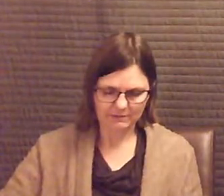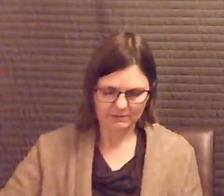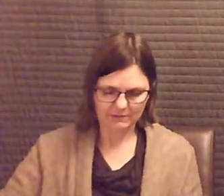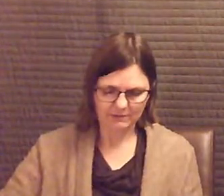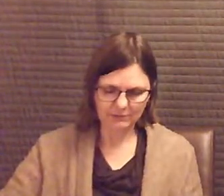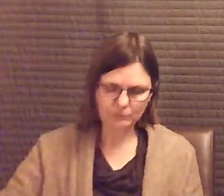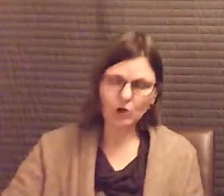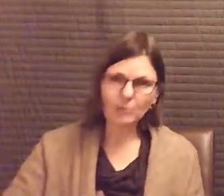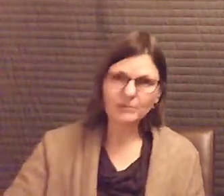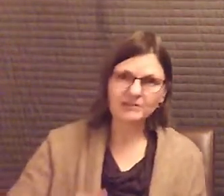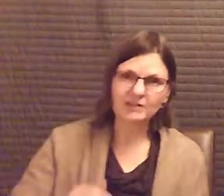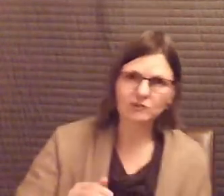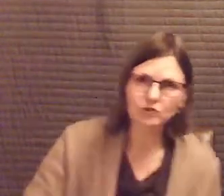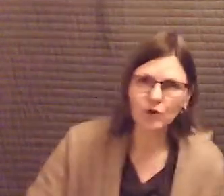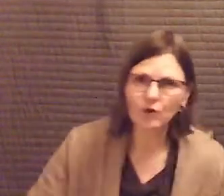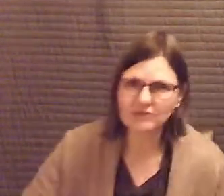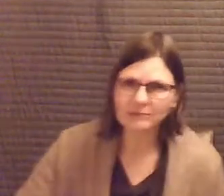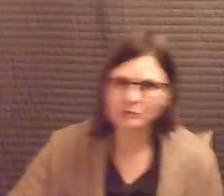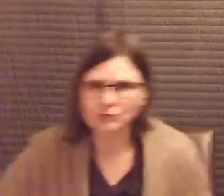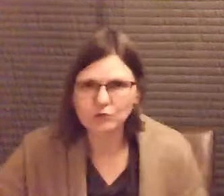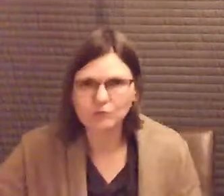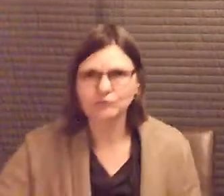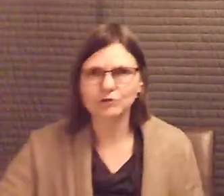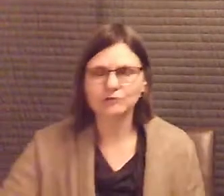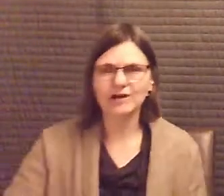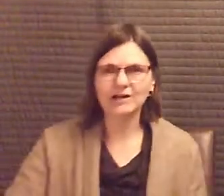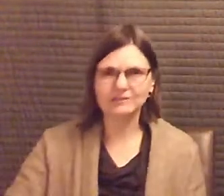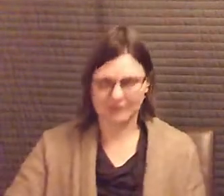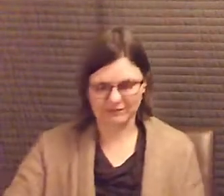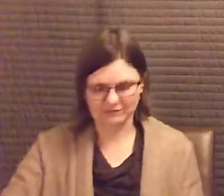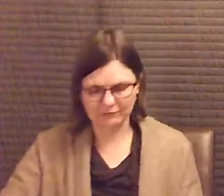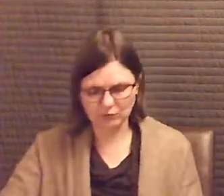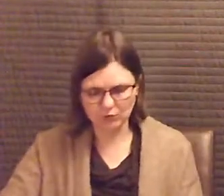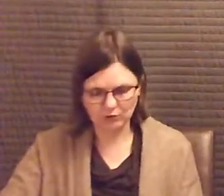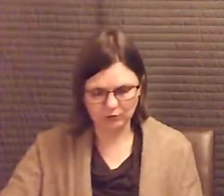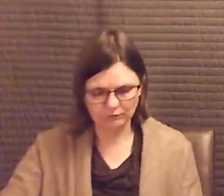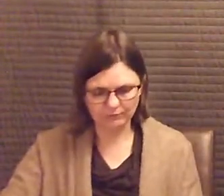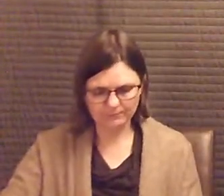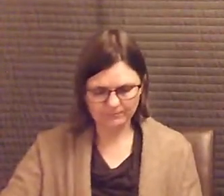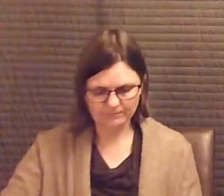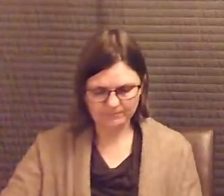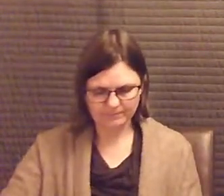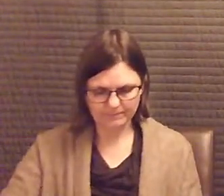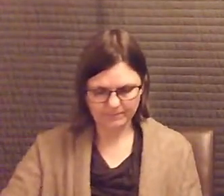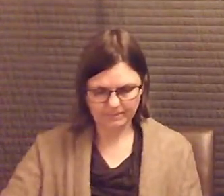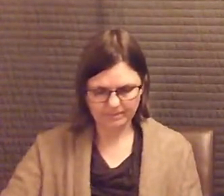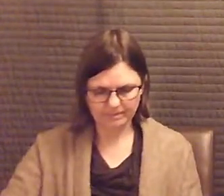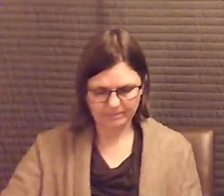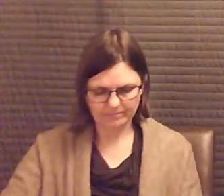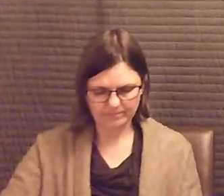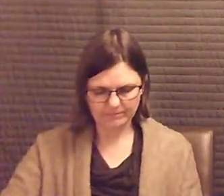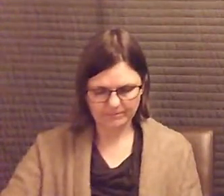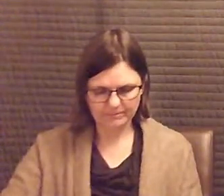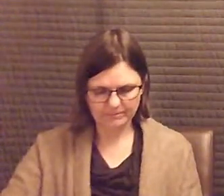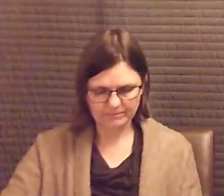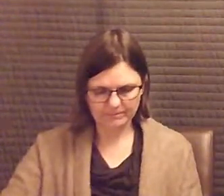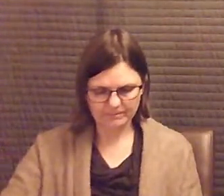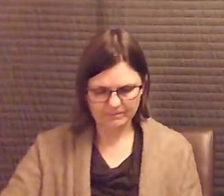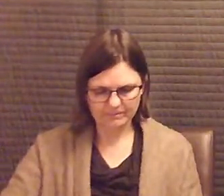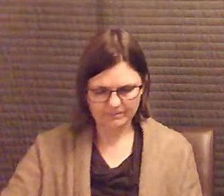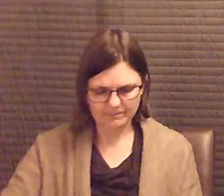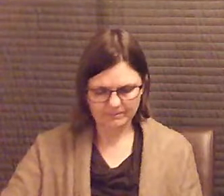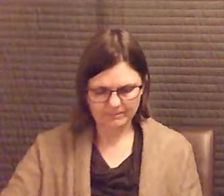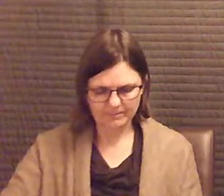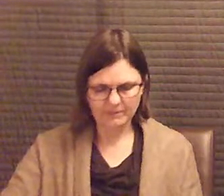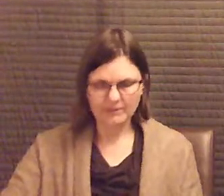lynggaard je moet opletten dat er nooit een iemand van dingen verdorven hart is van wales reviews dude nu toe en